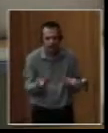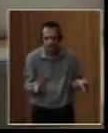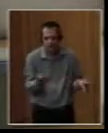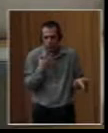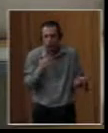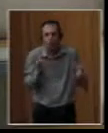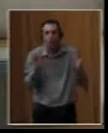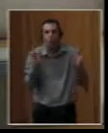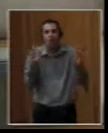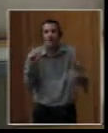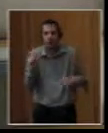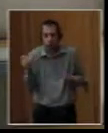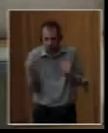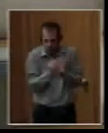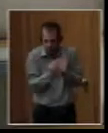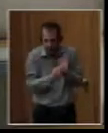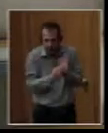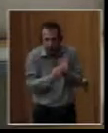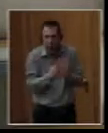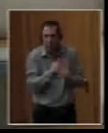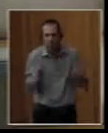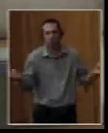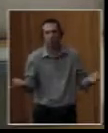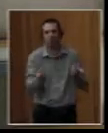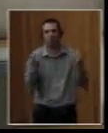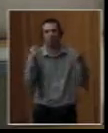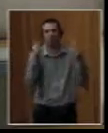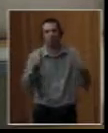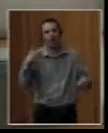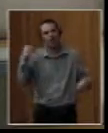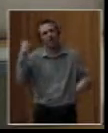είναι διακηρύξεις.